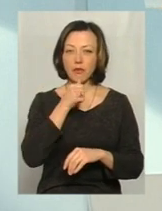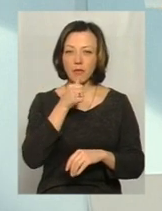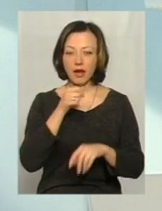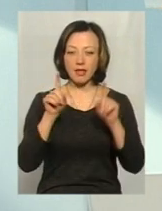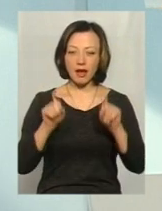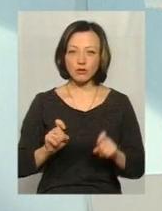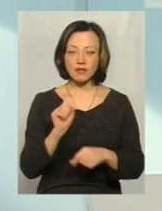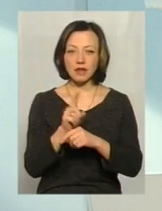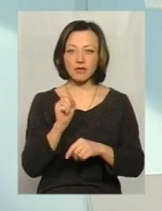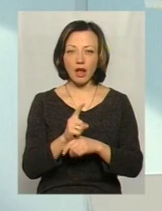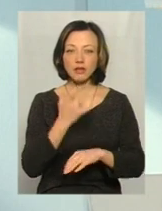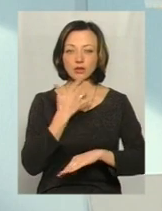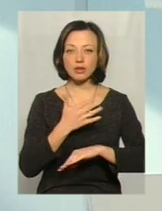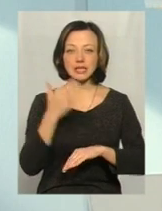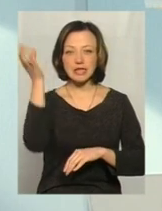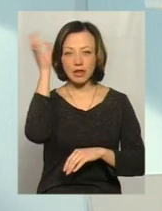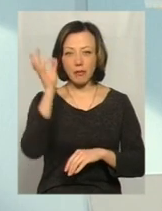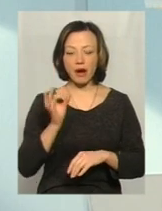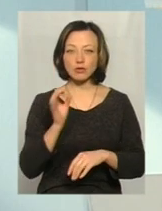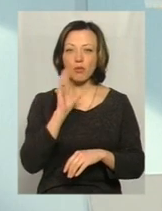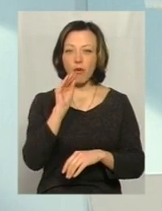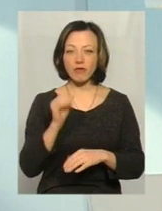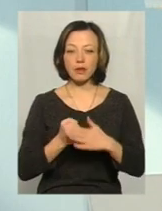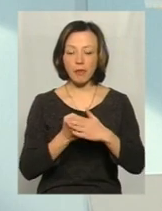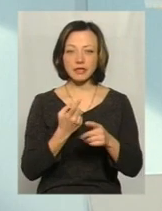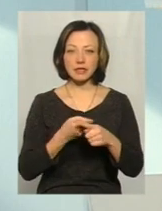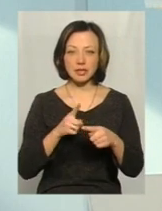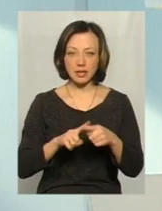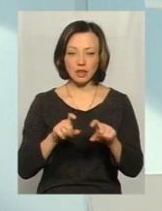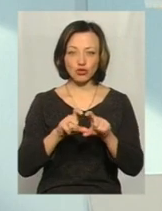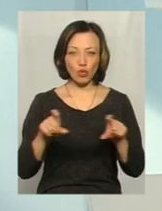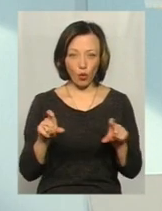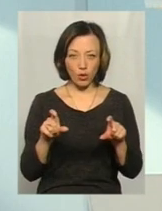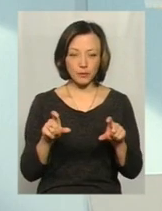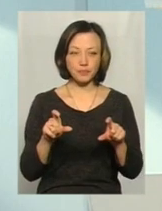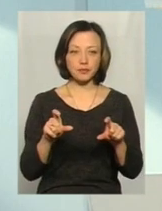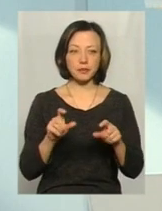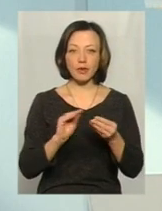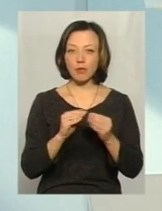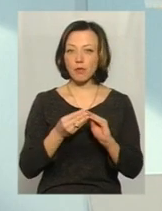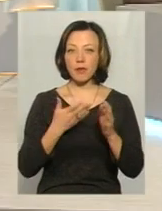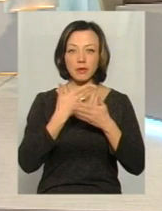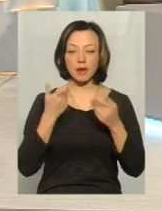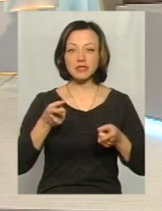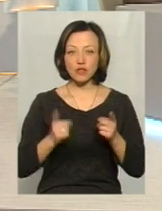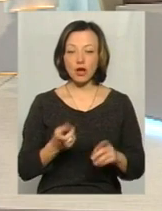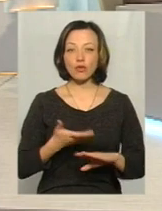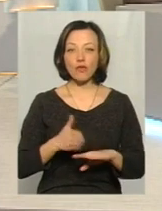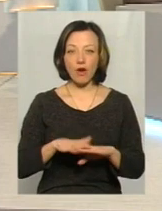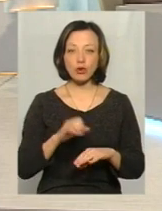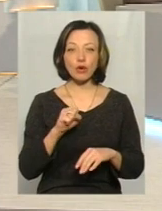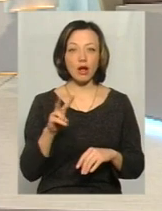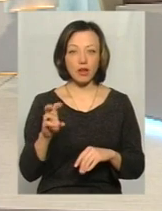тестових завдань з німецької мови саме на базі цього навчального закладу, проблем немає. Звичайно, важко,